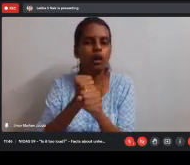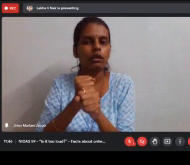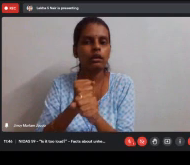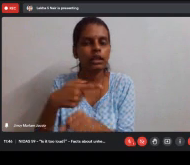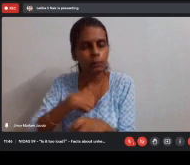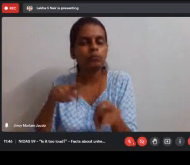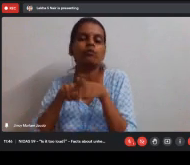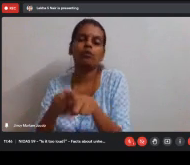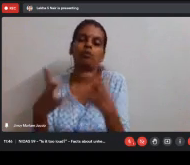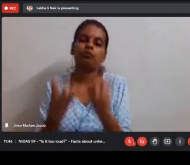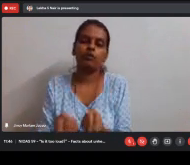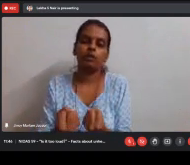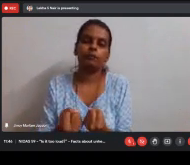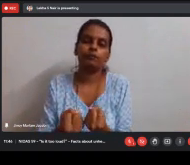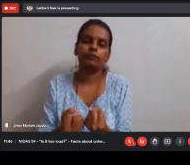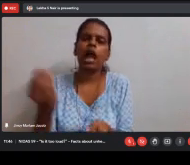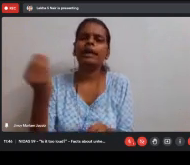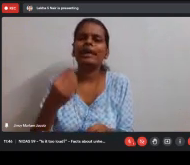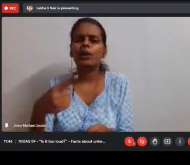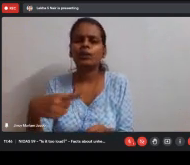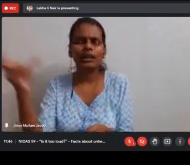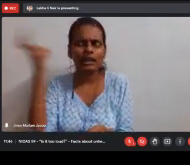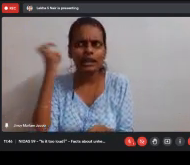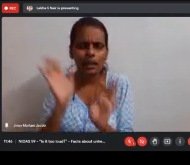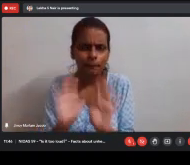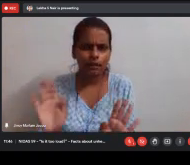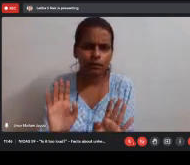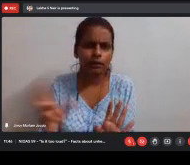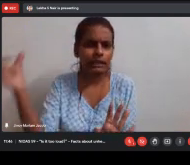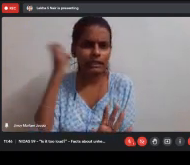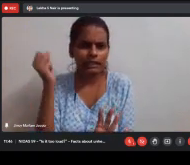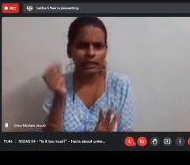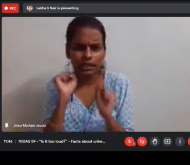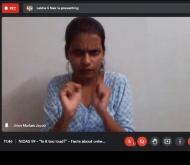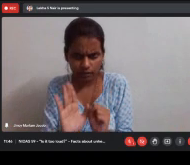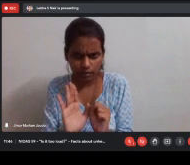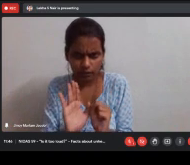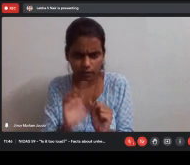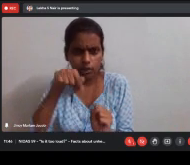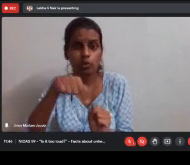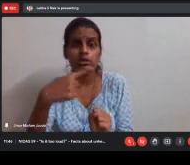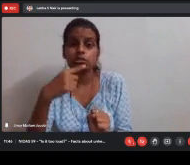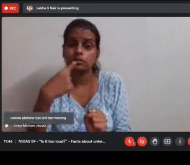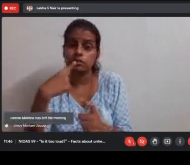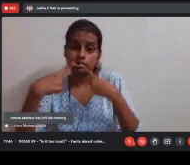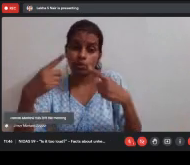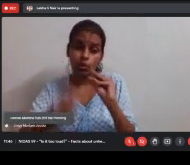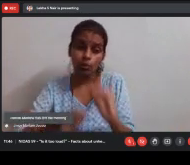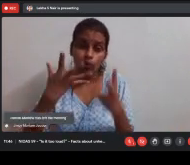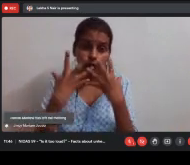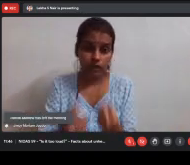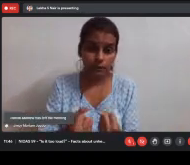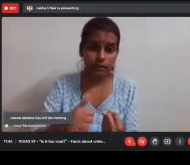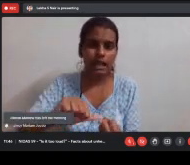തീരുമാനിക്കേണ്ട സ്വാതന്ത്ര്യം നമുക്കുണ്ട്. അപ്പോ എന്താ ചെയ്യേണ്ടത്, ഈ ഒരു വോളിയം ത്തിനെ കുറിച്ചുള്ള ഈ ഒരു വാർണിംഗുകൾ